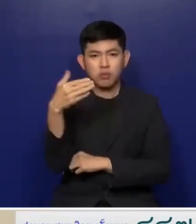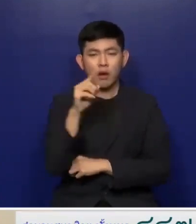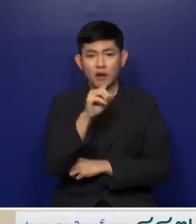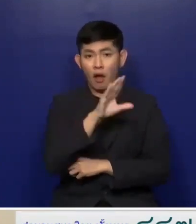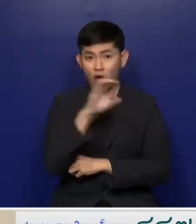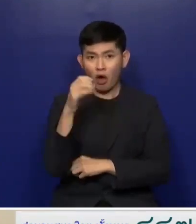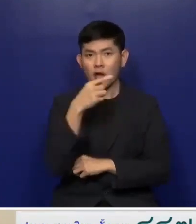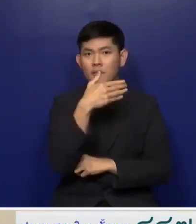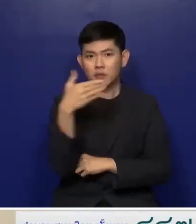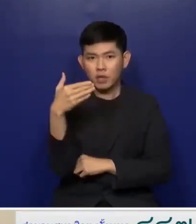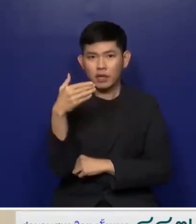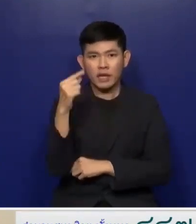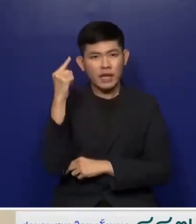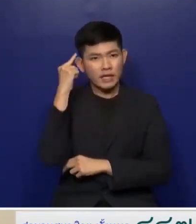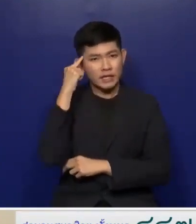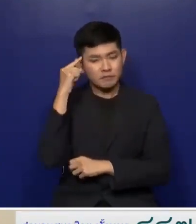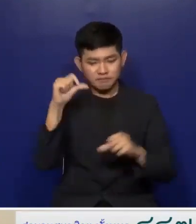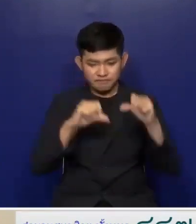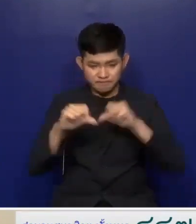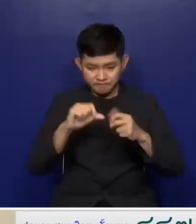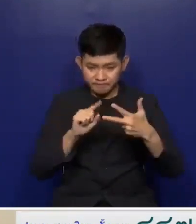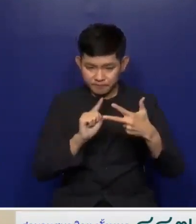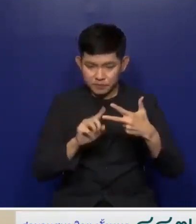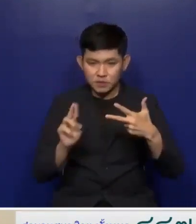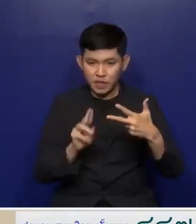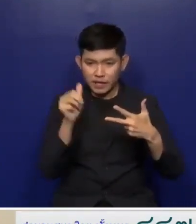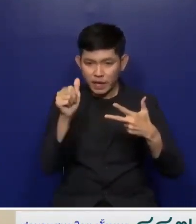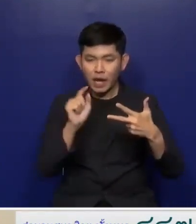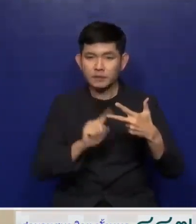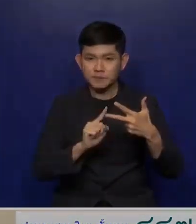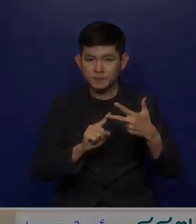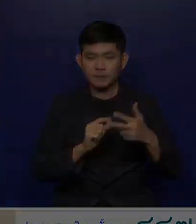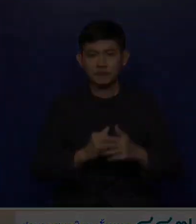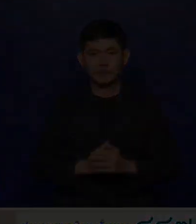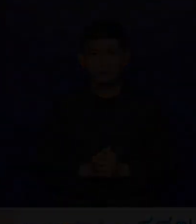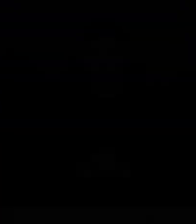บที่อนุญาณให้ใช้สารไกลโฟเศษครับครับ จะขอมาตดแลวมครับ